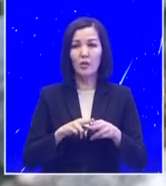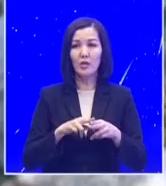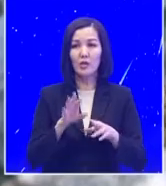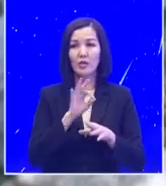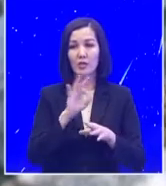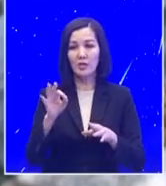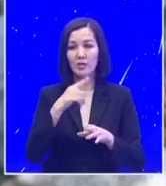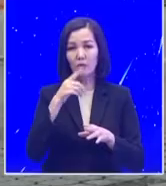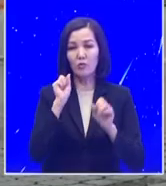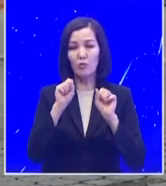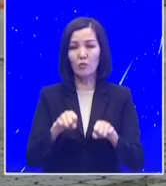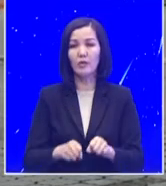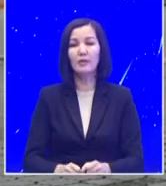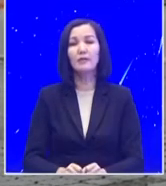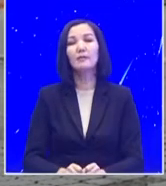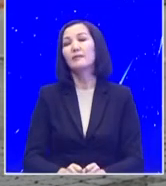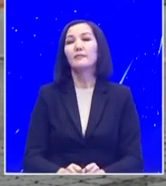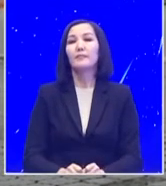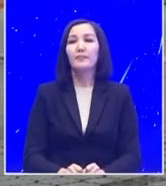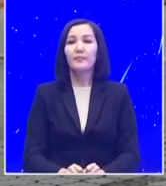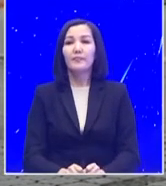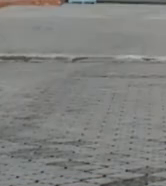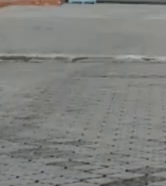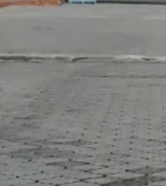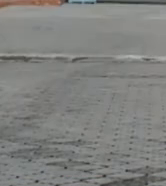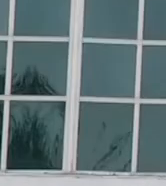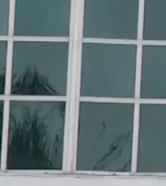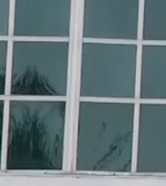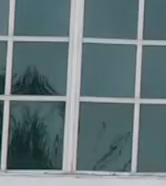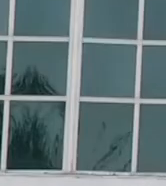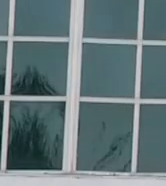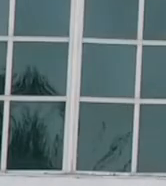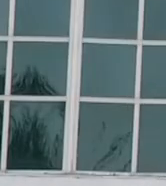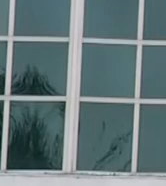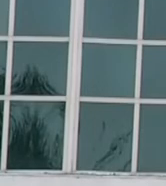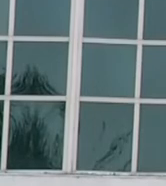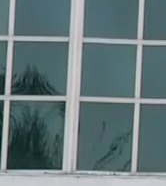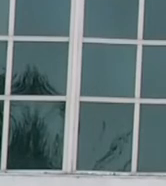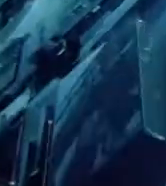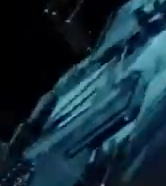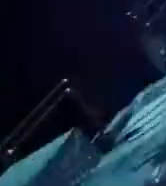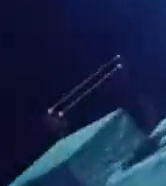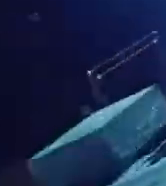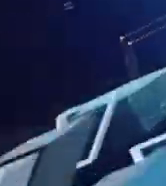сөзді айталам. Камшат Мухамеджан, Ғабит Қабдырахман, Жетсу арнасы, Панфилов ауданынан.